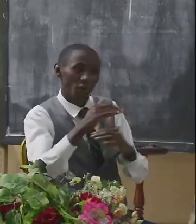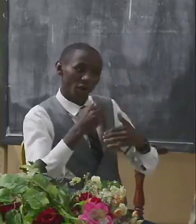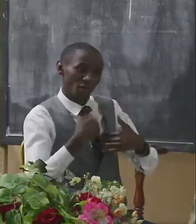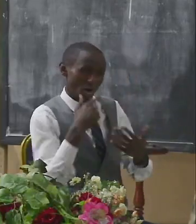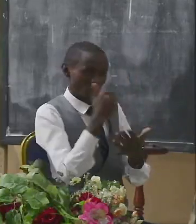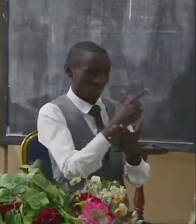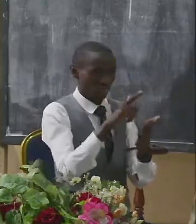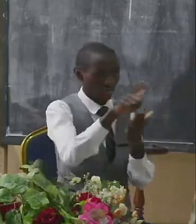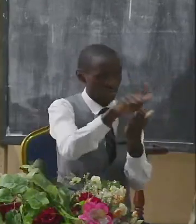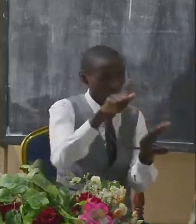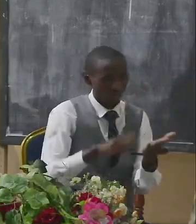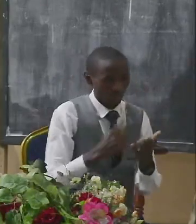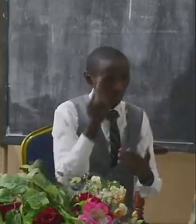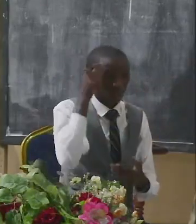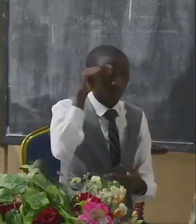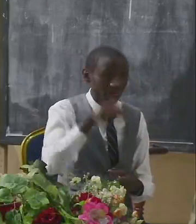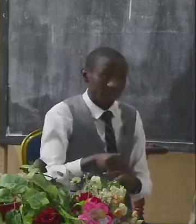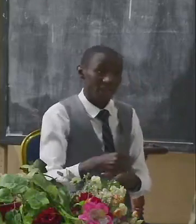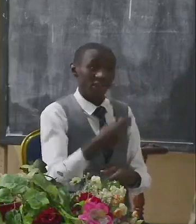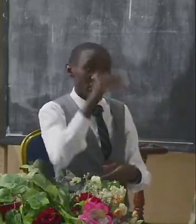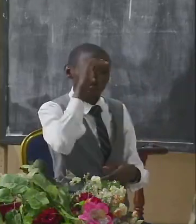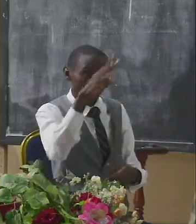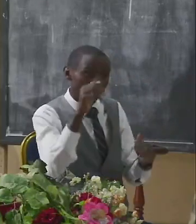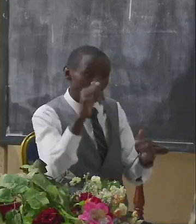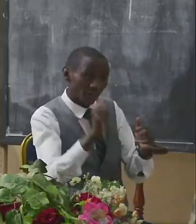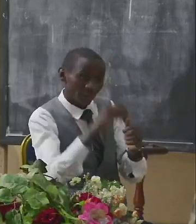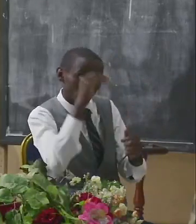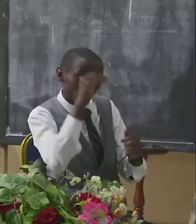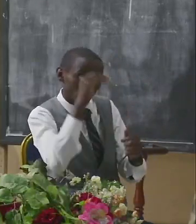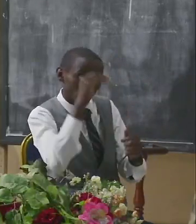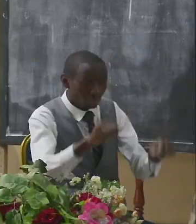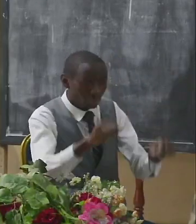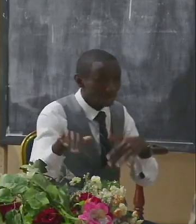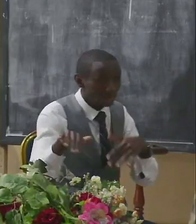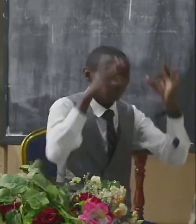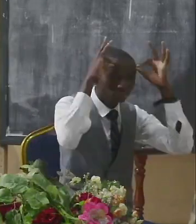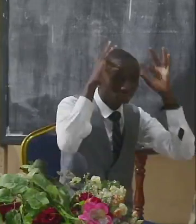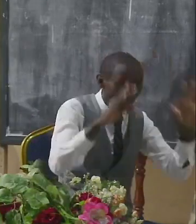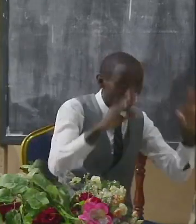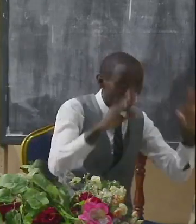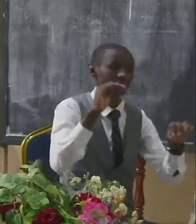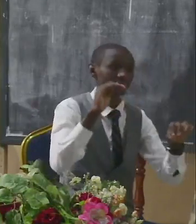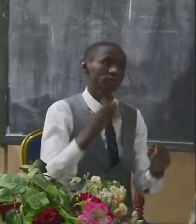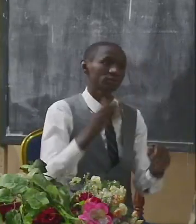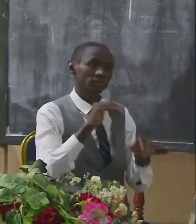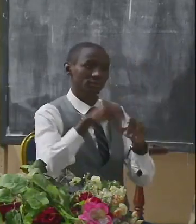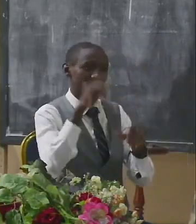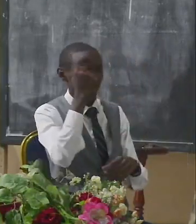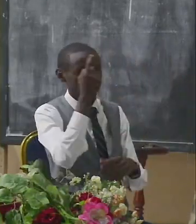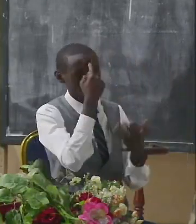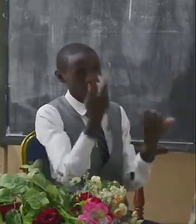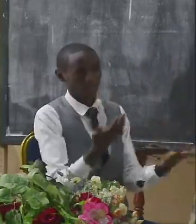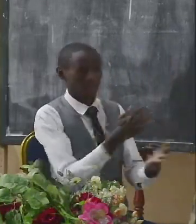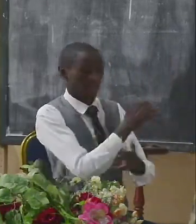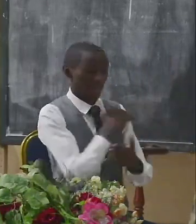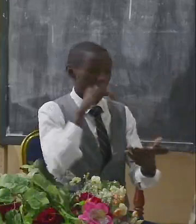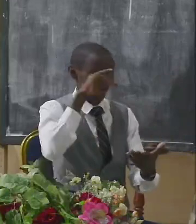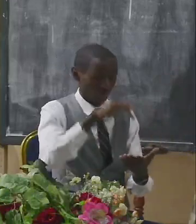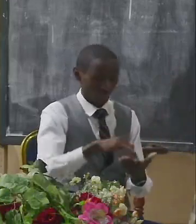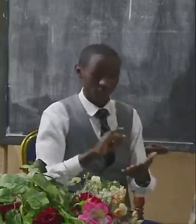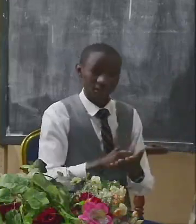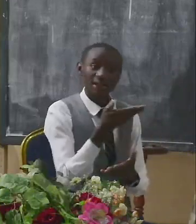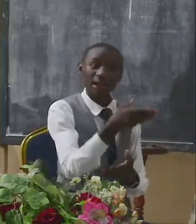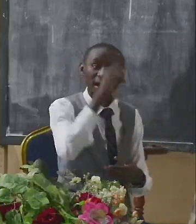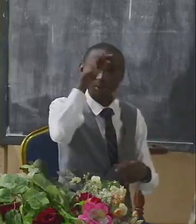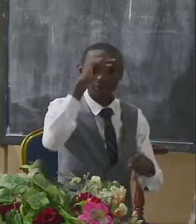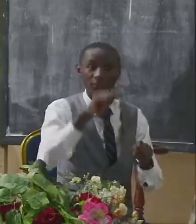sheria pour qu'il soit dans l'union civile. Juu bapate kuungana kiserikali. Et sa frère, na